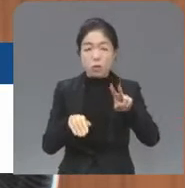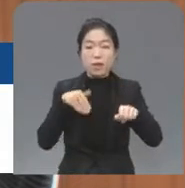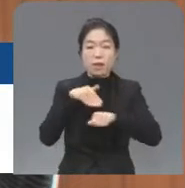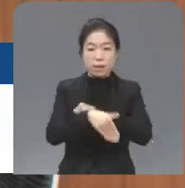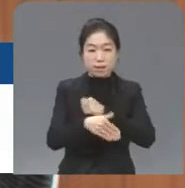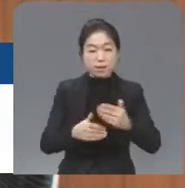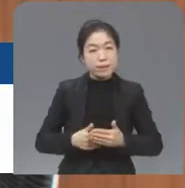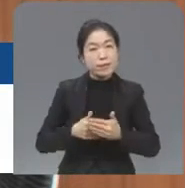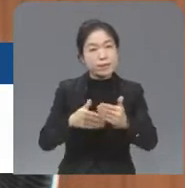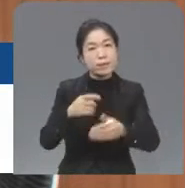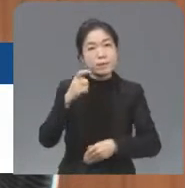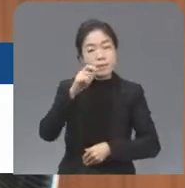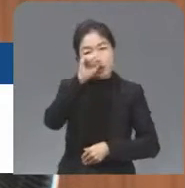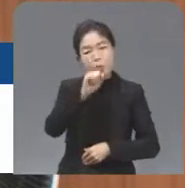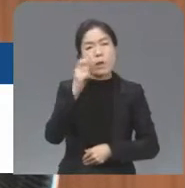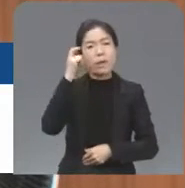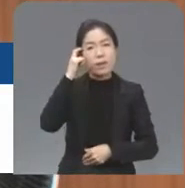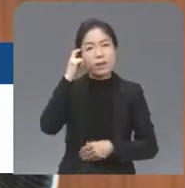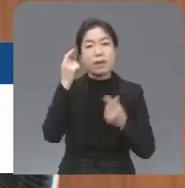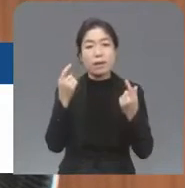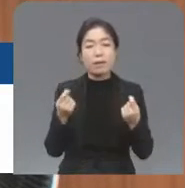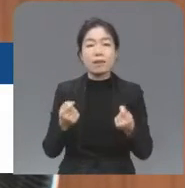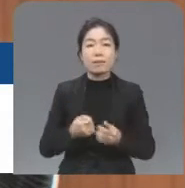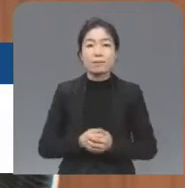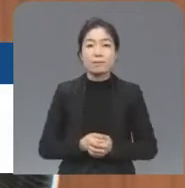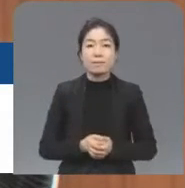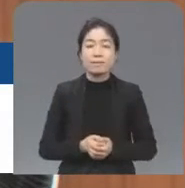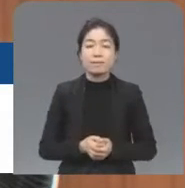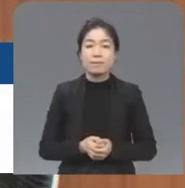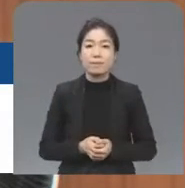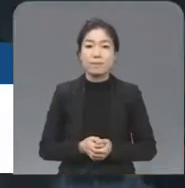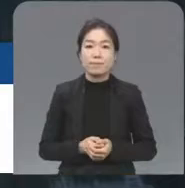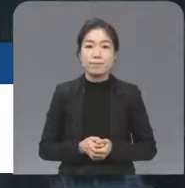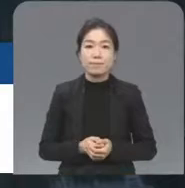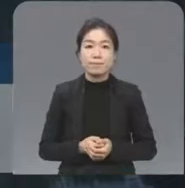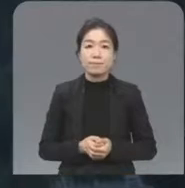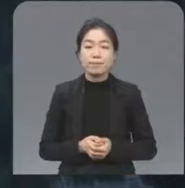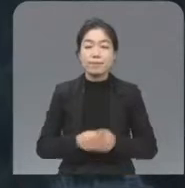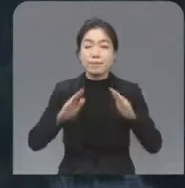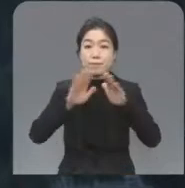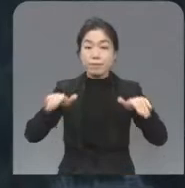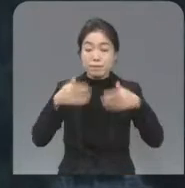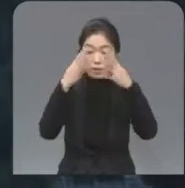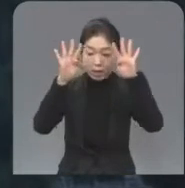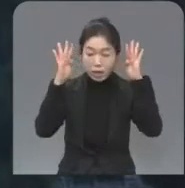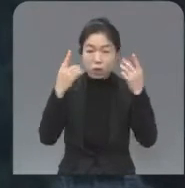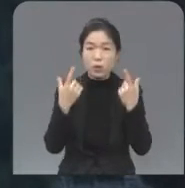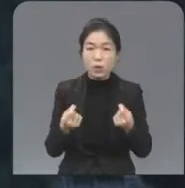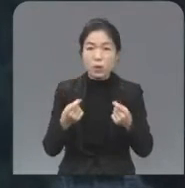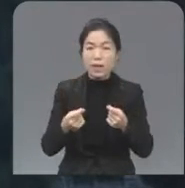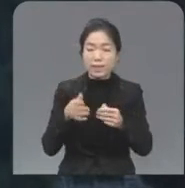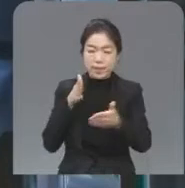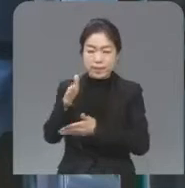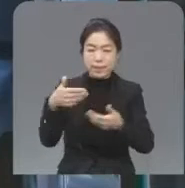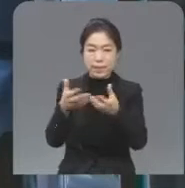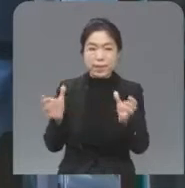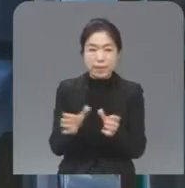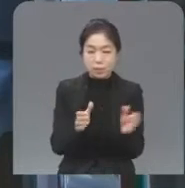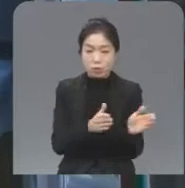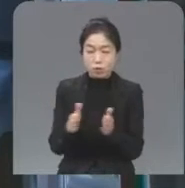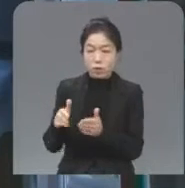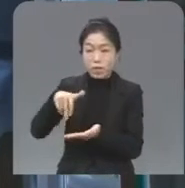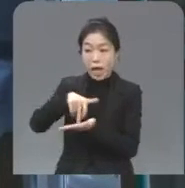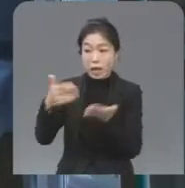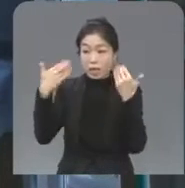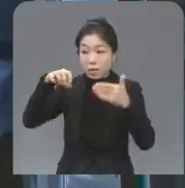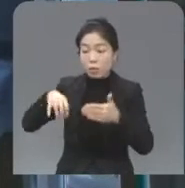좀 그 진행을 시키면 뭐 바람직하지 않을까. 전남대 역시 TF를 구성해 학동 캠퍼스